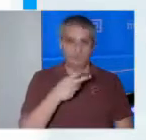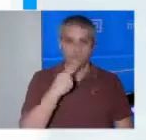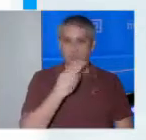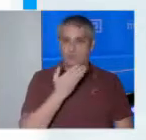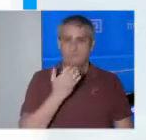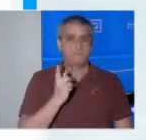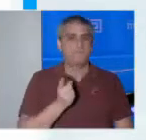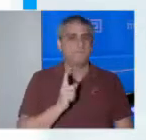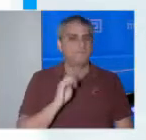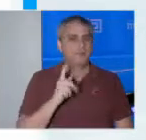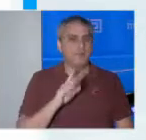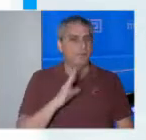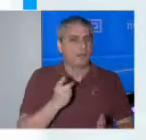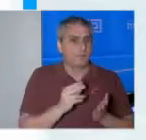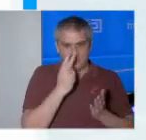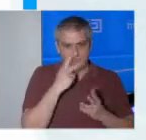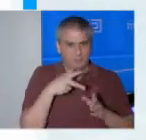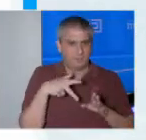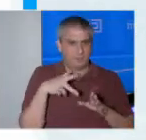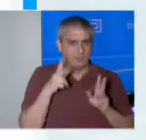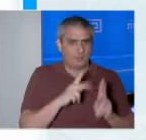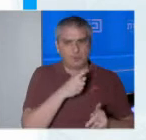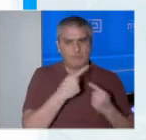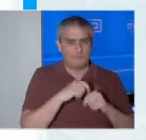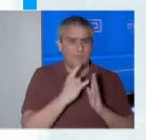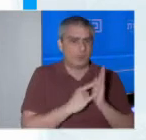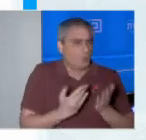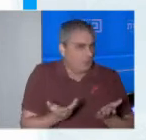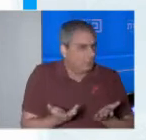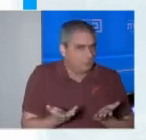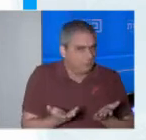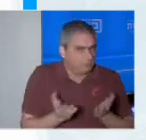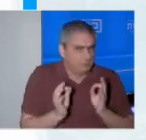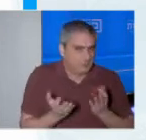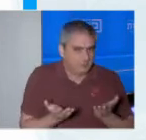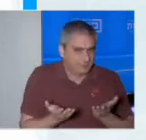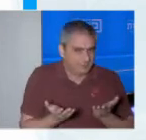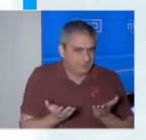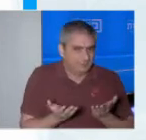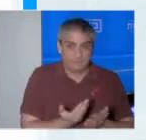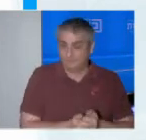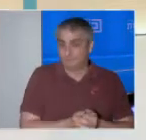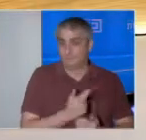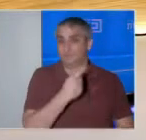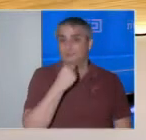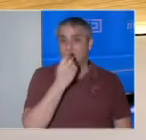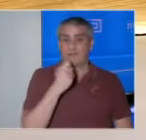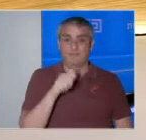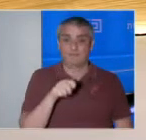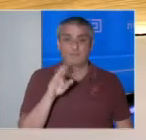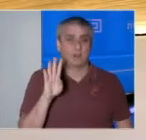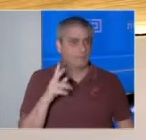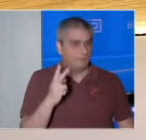בתגובה, מיקי, אז מדוע ניסיתם לתקוע אותו בוועדת החוקה? בחייך. שואל חבר הכנסת